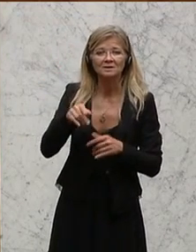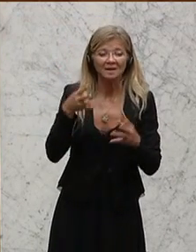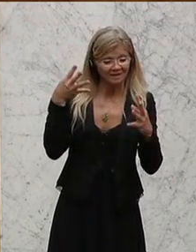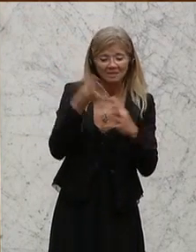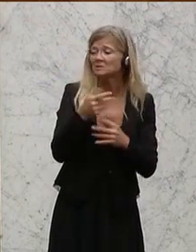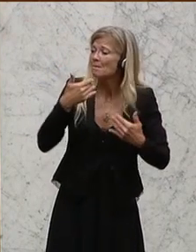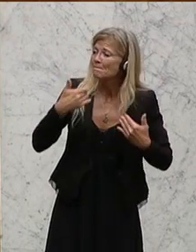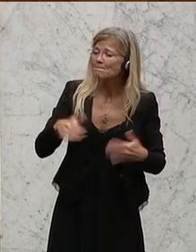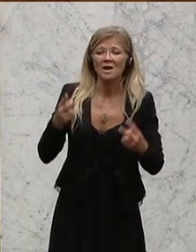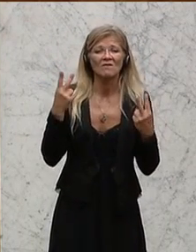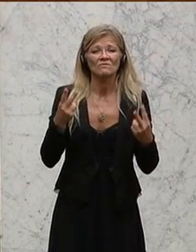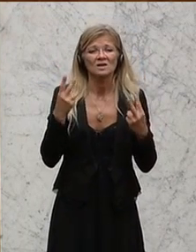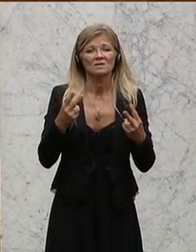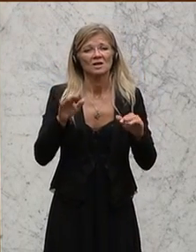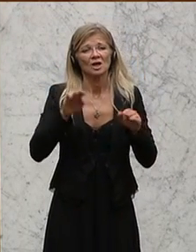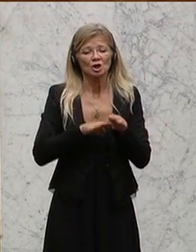Steuergerechtigkeit.